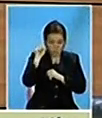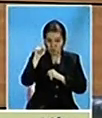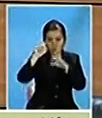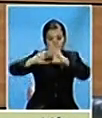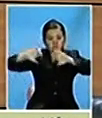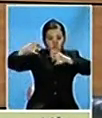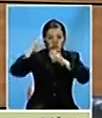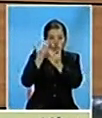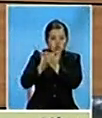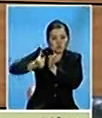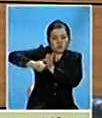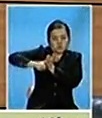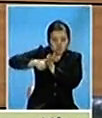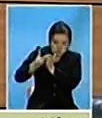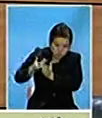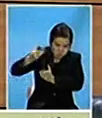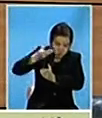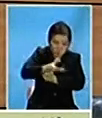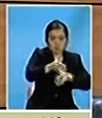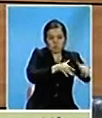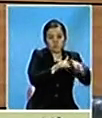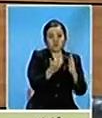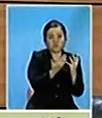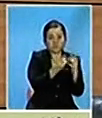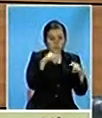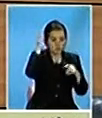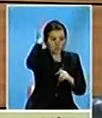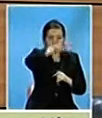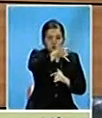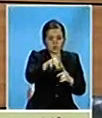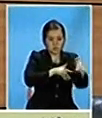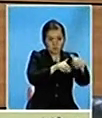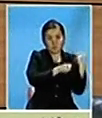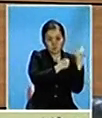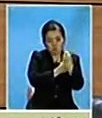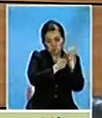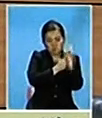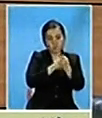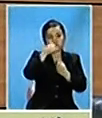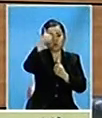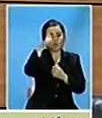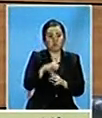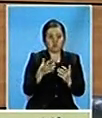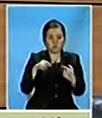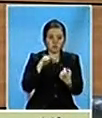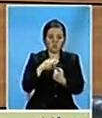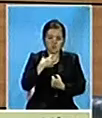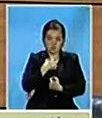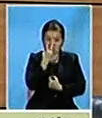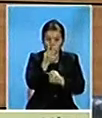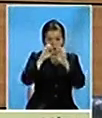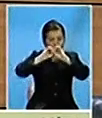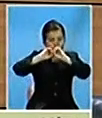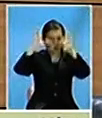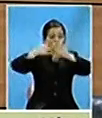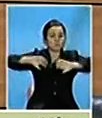นนี้ก่อนที่ชาวบ้านจะลุกฮือขึ้นมาประท้วงรัฐบาลในฐานะที่เป็นตัวแทนผมอยากจะเห็นการปกครองในระบอบประช